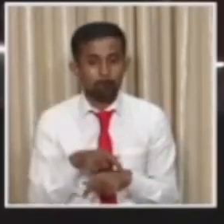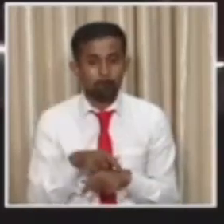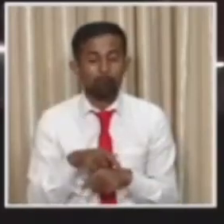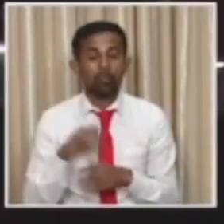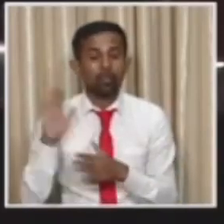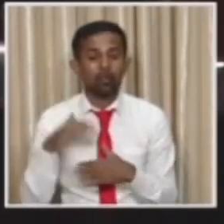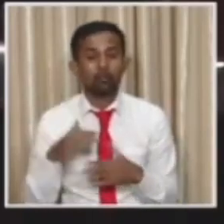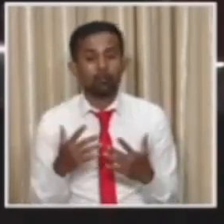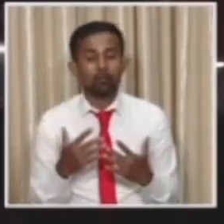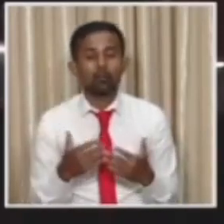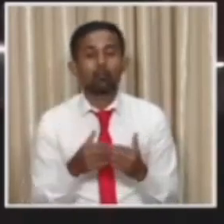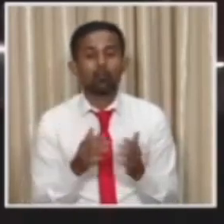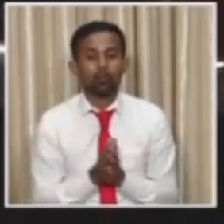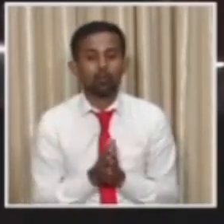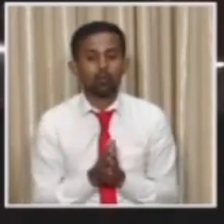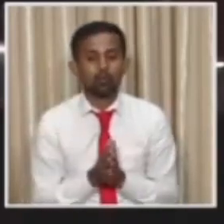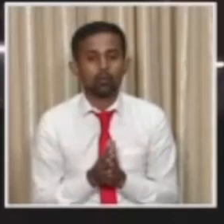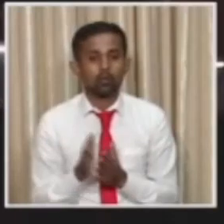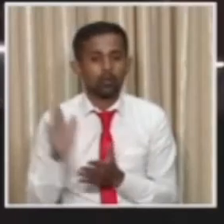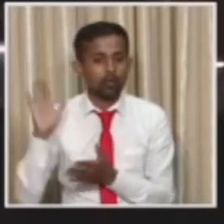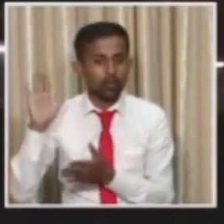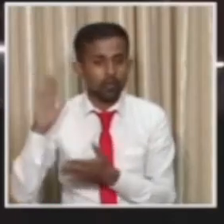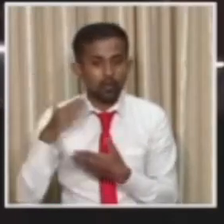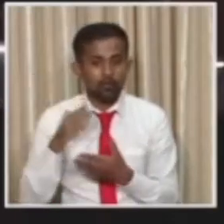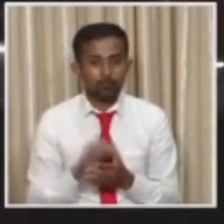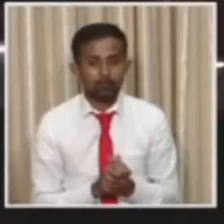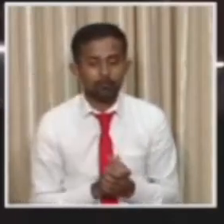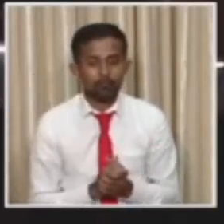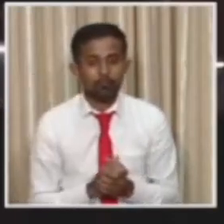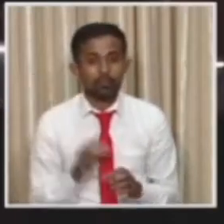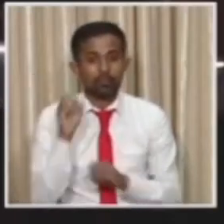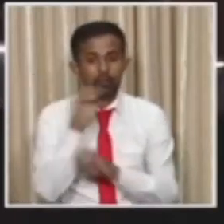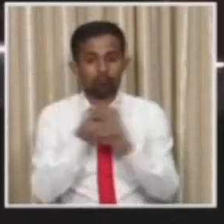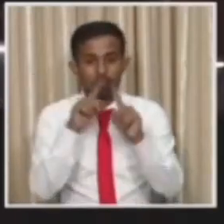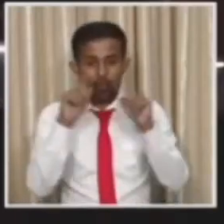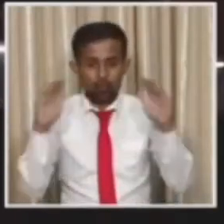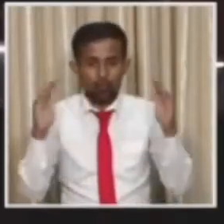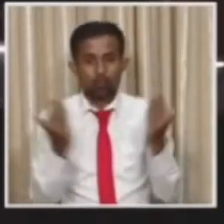මොනවද අපිට ගෙනාවා වෙසක් කූඩු ගෙනාවා